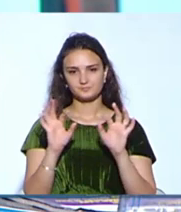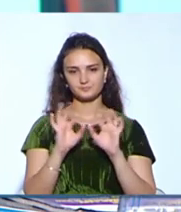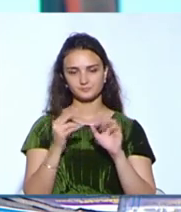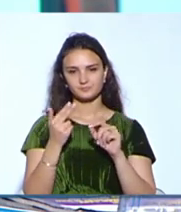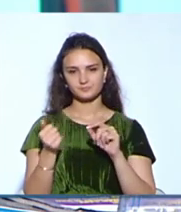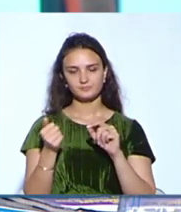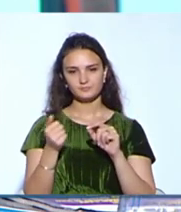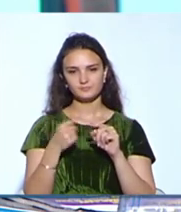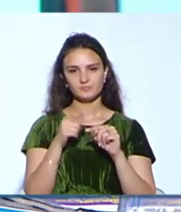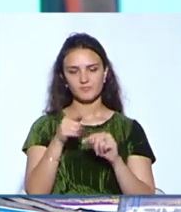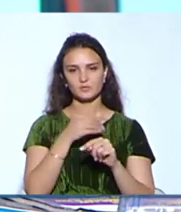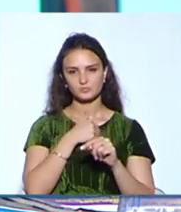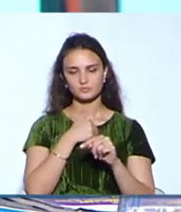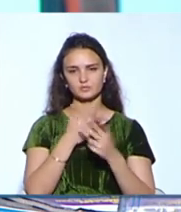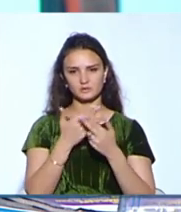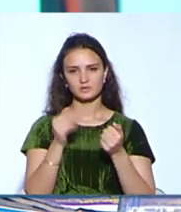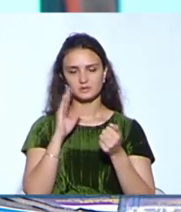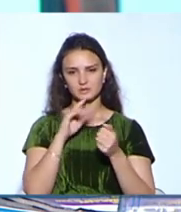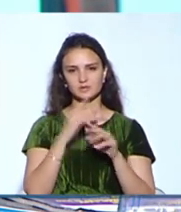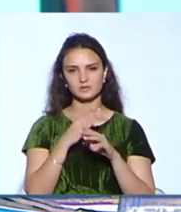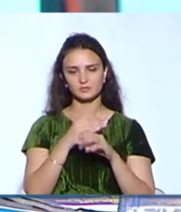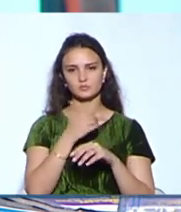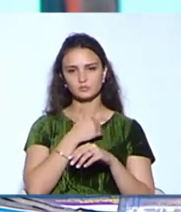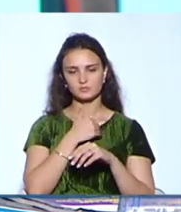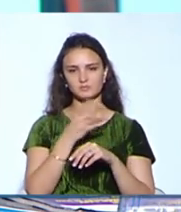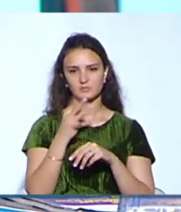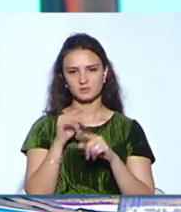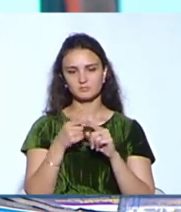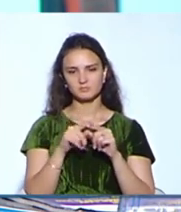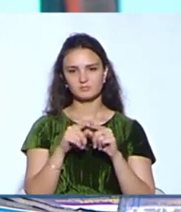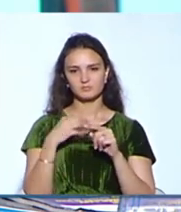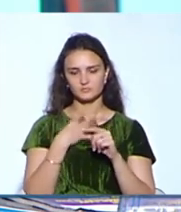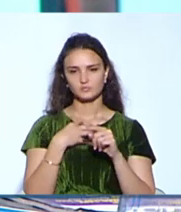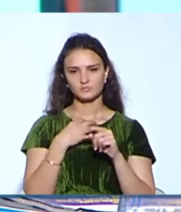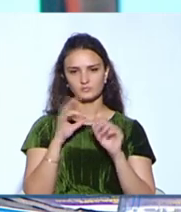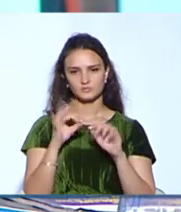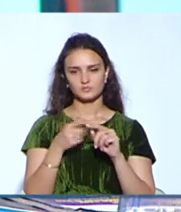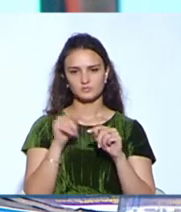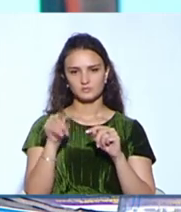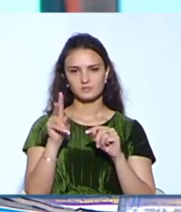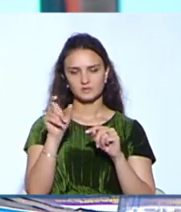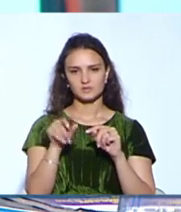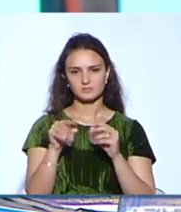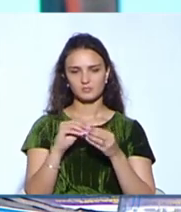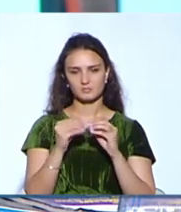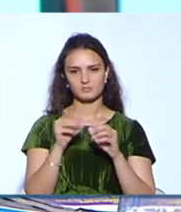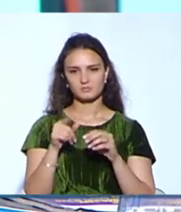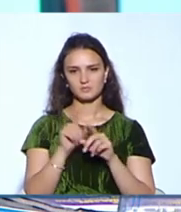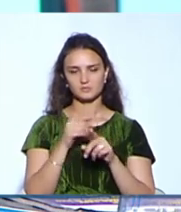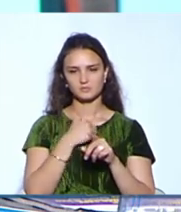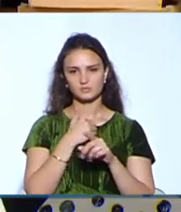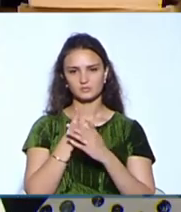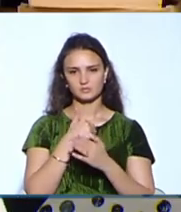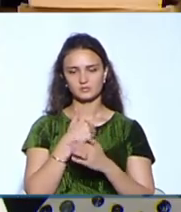გაუსვით მას უნდოდეს. ამ შემთხვევაში დედას აქვს სურვილი, მაგრამ მნიშვნელოვანია, რომ სწორედ მას, ვისაც ეს პრობლემა აქვს, მას